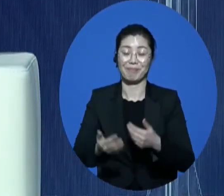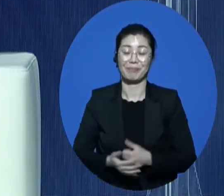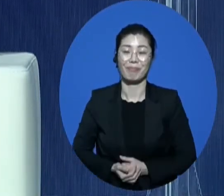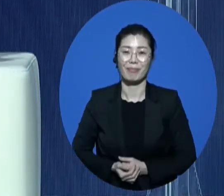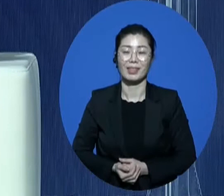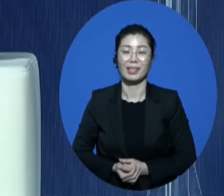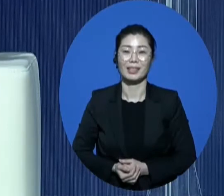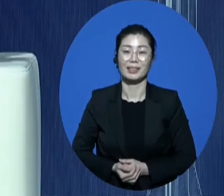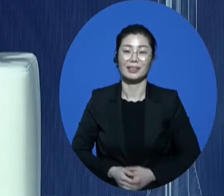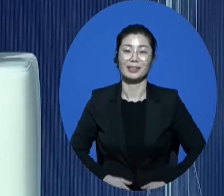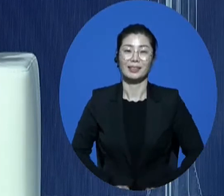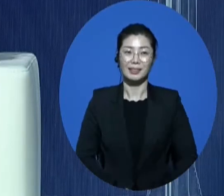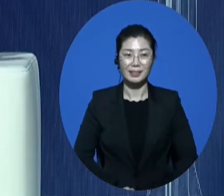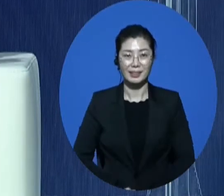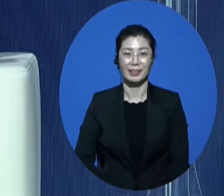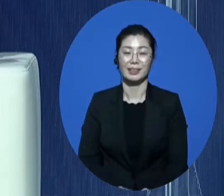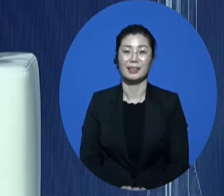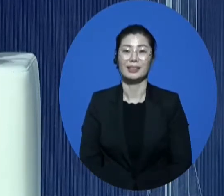아마 이렇게